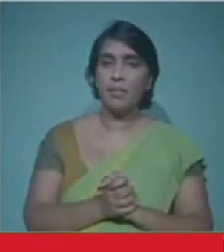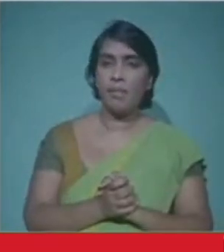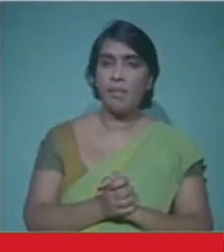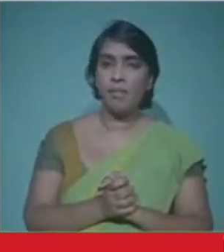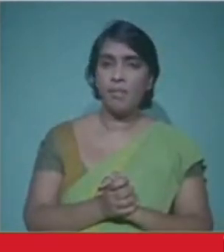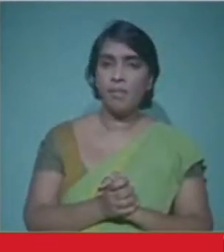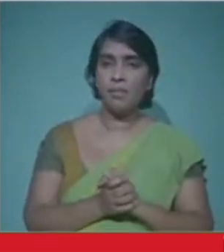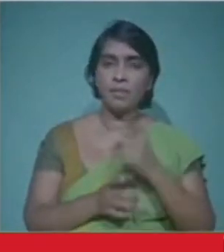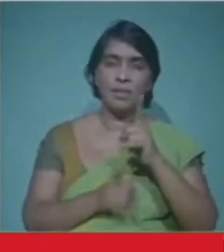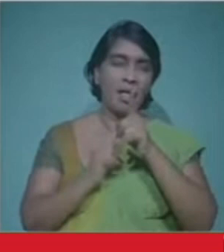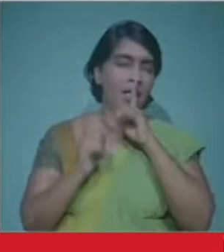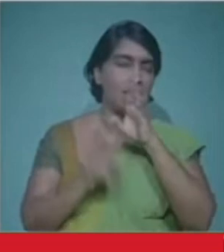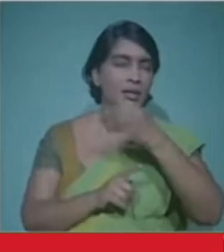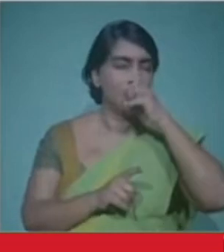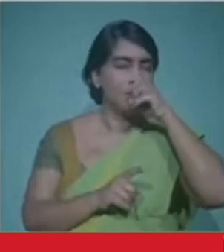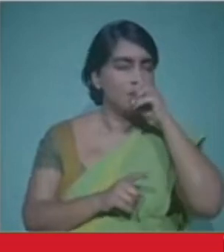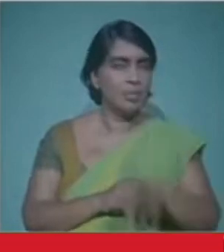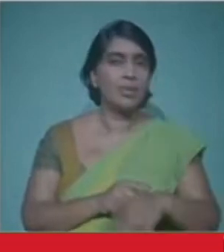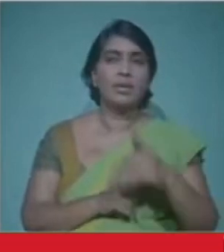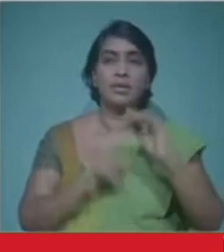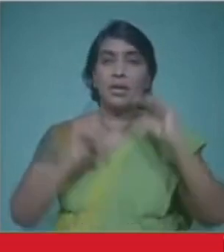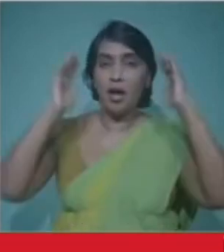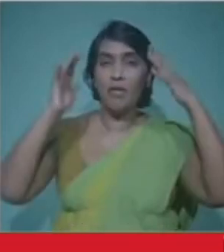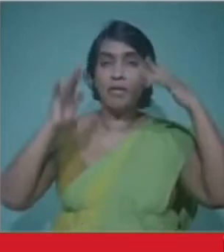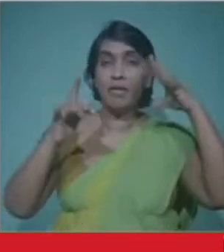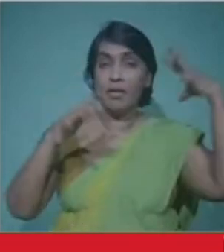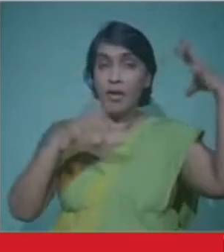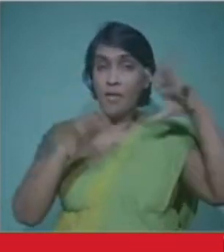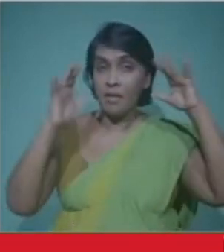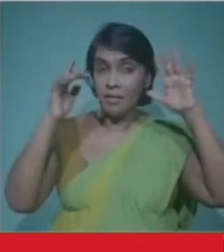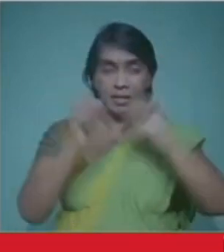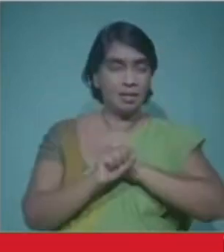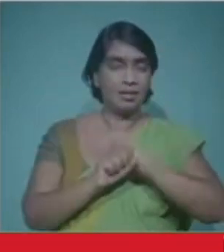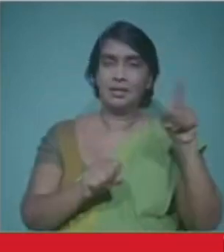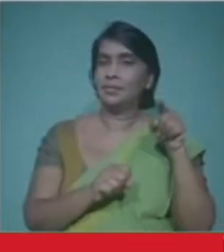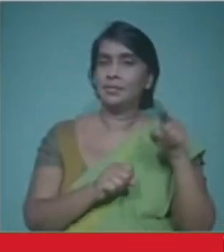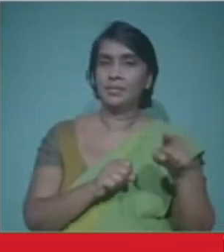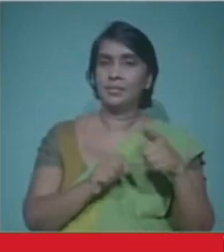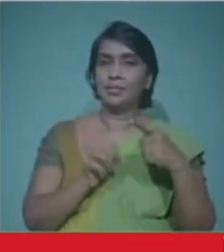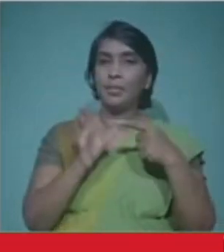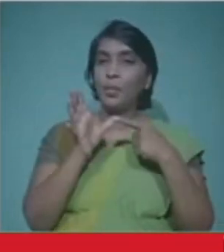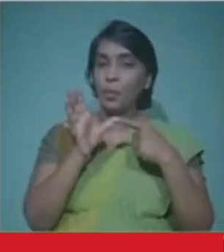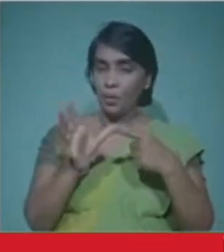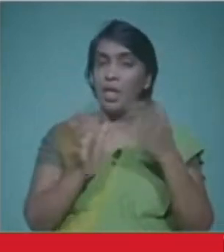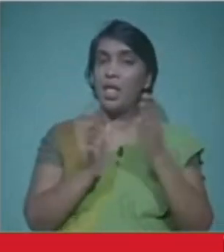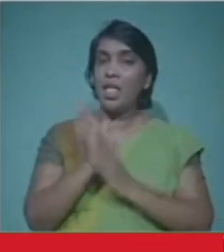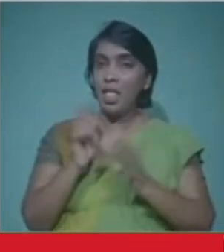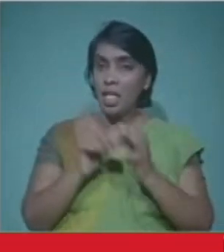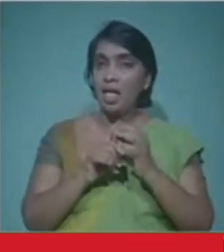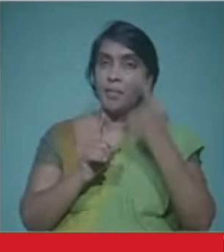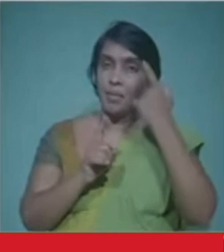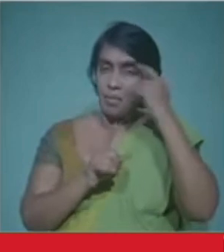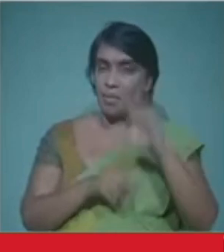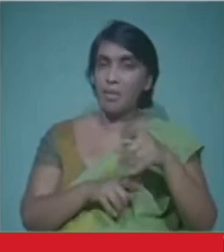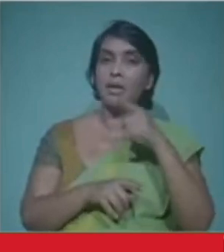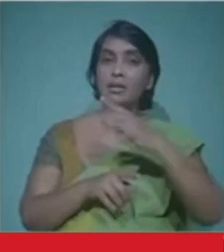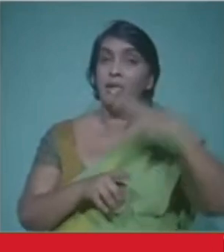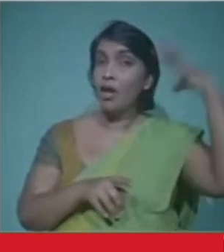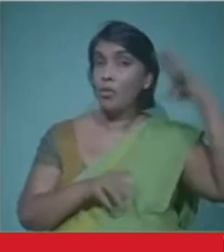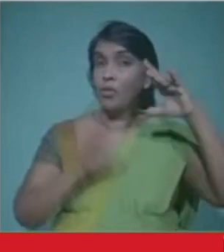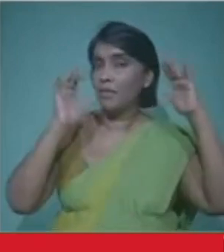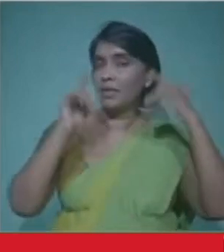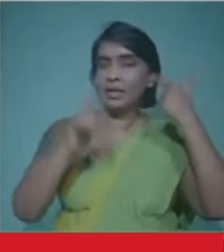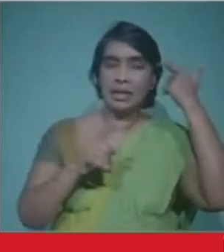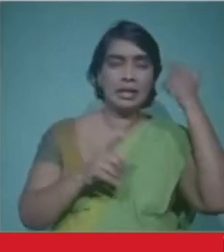ඔය කතාව පට්ටපල් බොරුවක්. ඔය දේශගුණයේ කාලගුණයේ බල්ලා නෙමේ ගරු. ඔය ඔය ඔය උත්තරේ මම ඇමතුමාගෙන් බලාපොරොත්තු වෙනවා. දේශගුණයේ